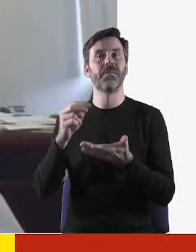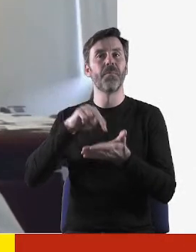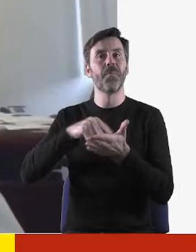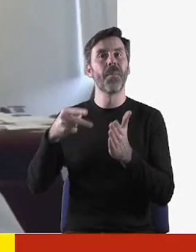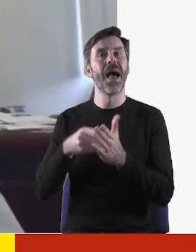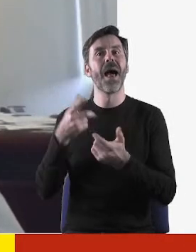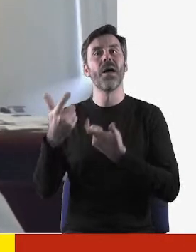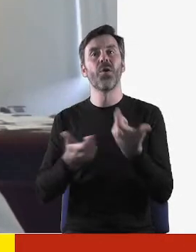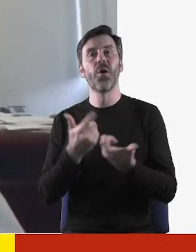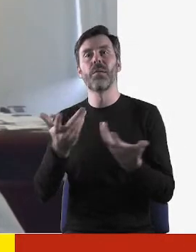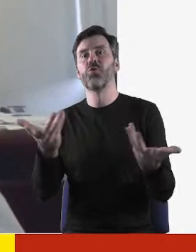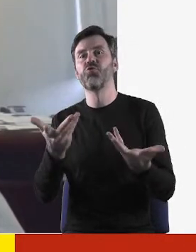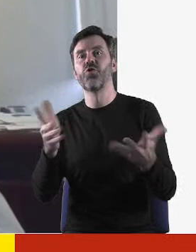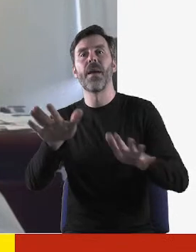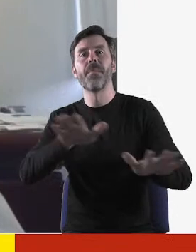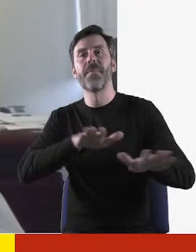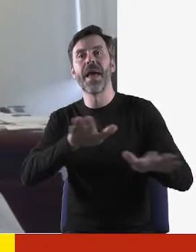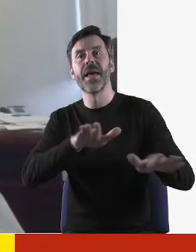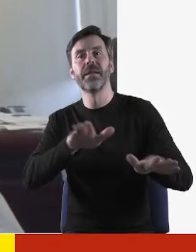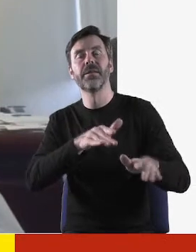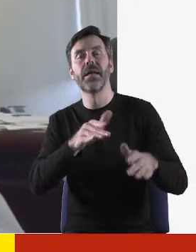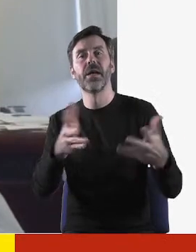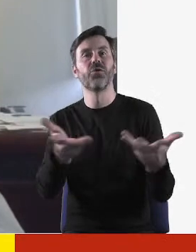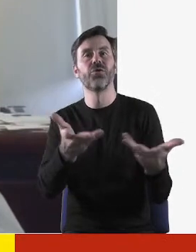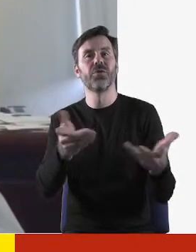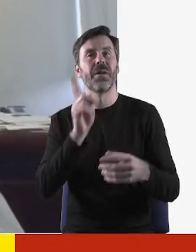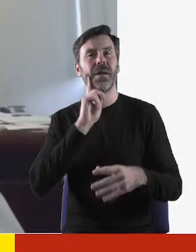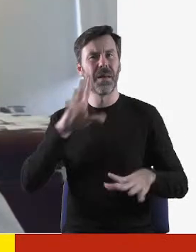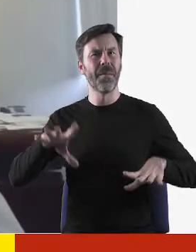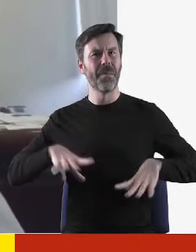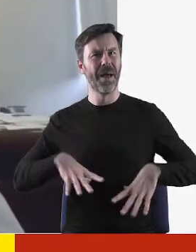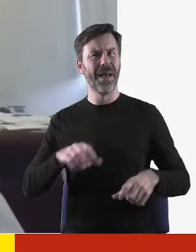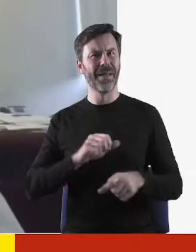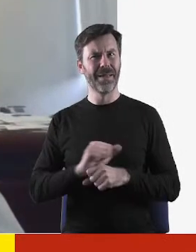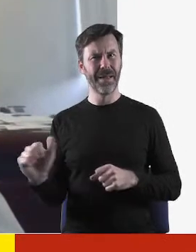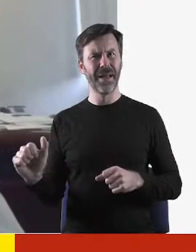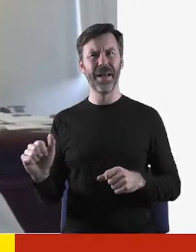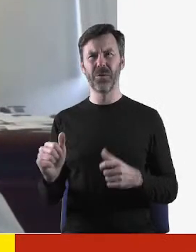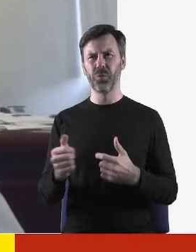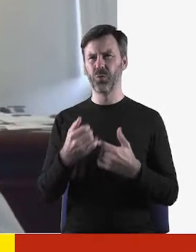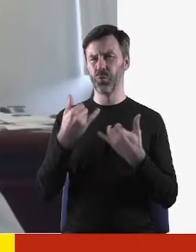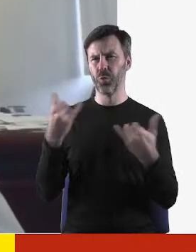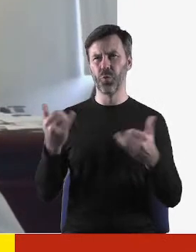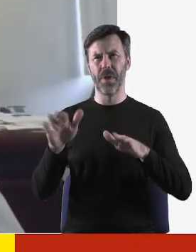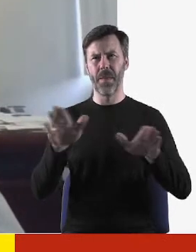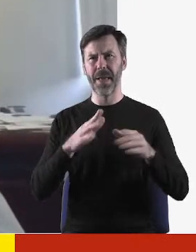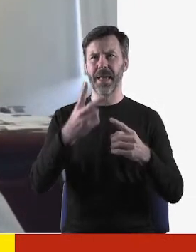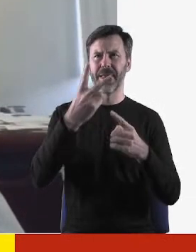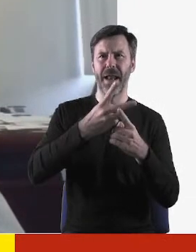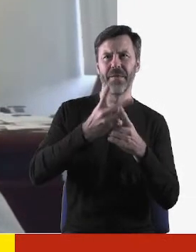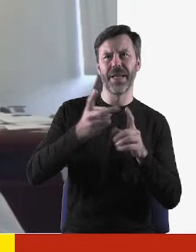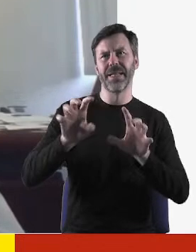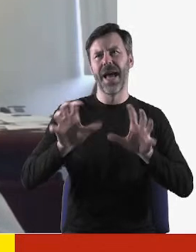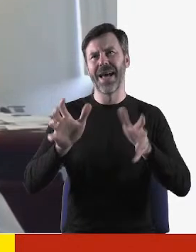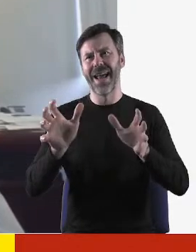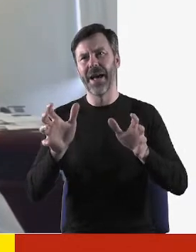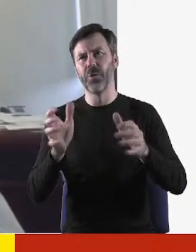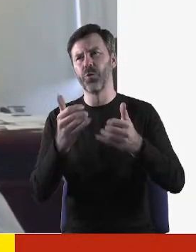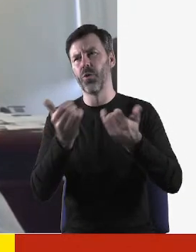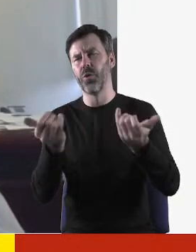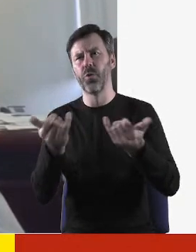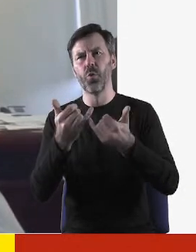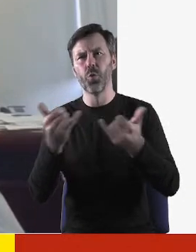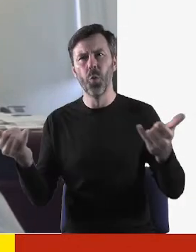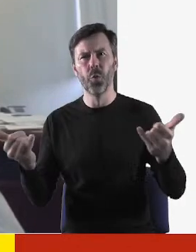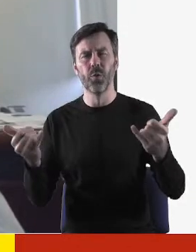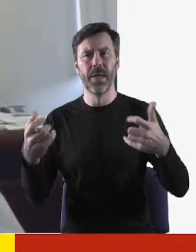wszelkich miejscach, gdziekolwiek pan jest, a jest pan osobą publiczną, jest pan osobą medialną, jest pan obecny w różnych